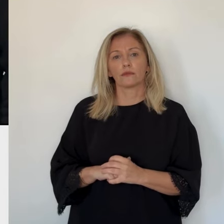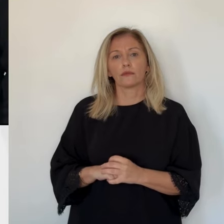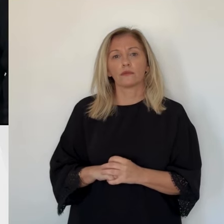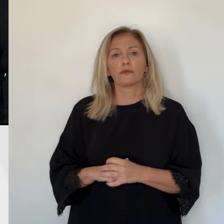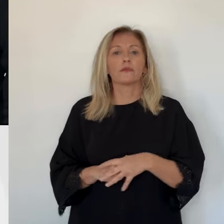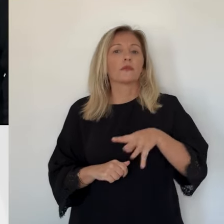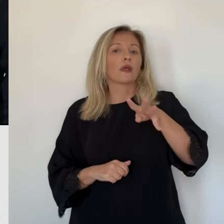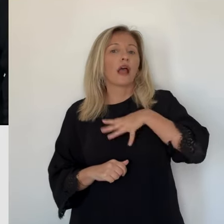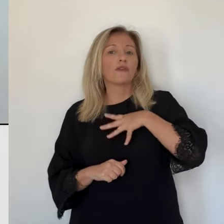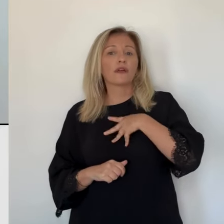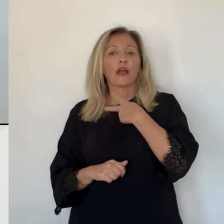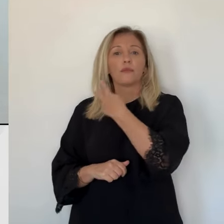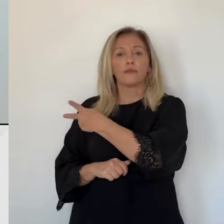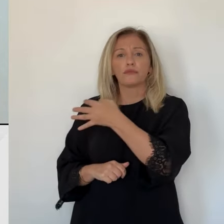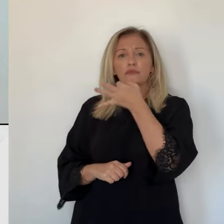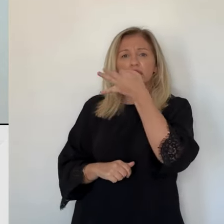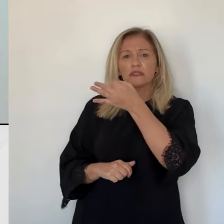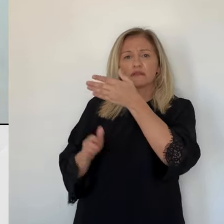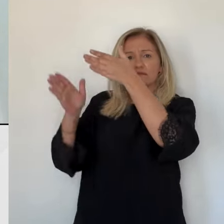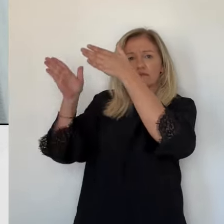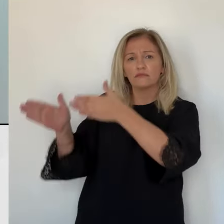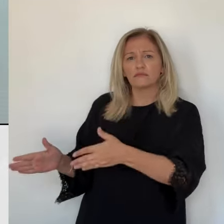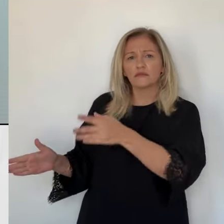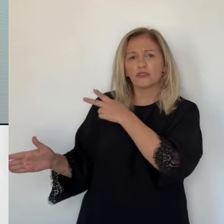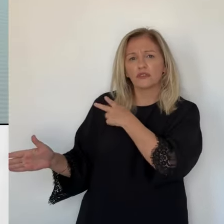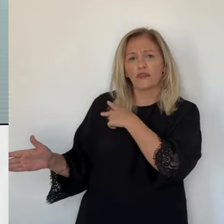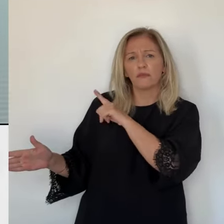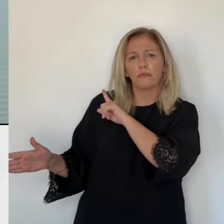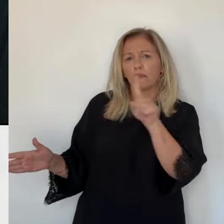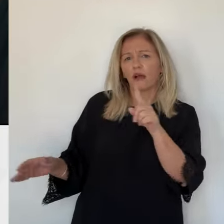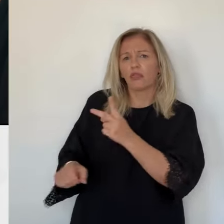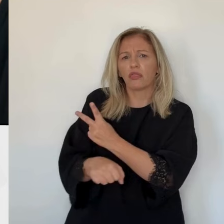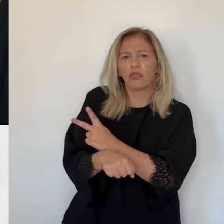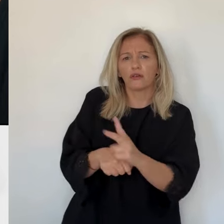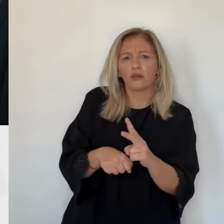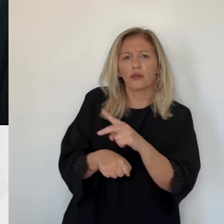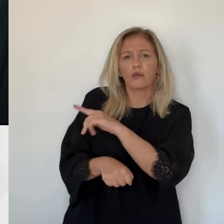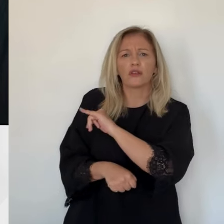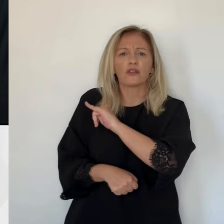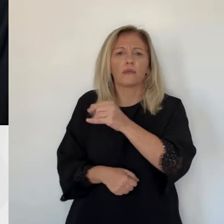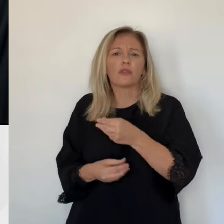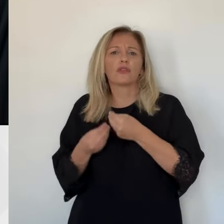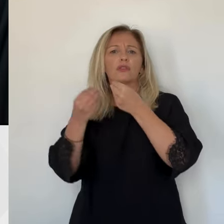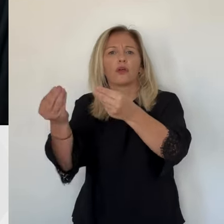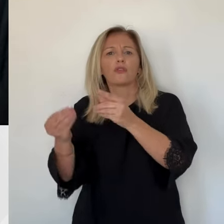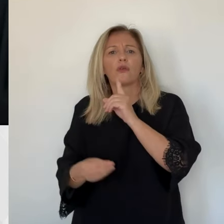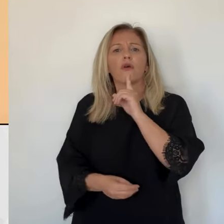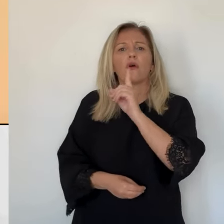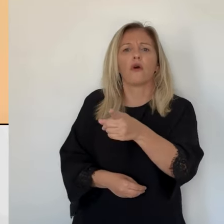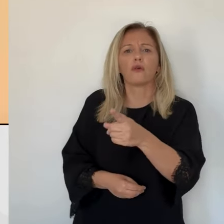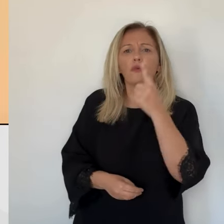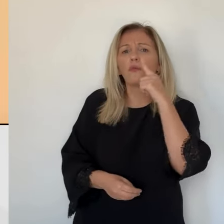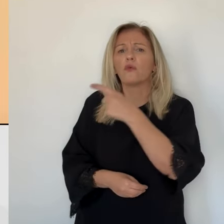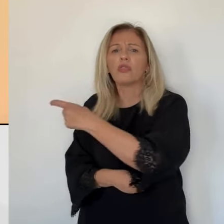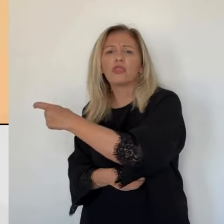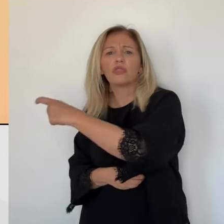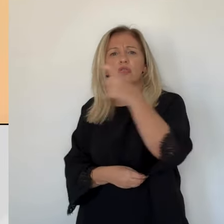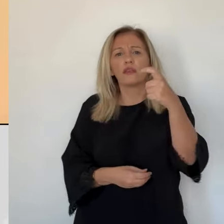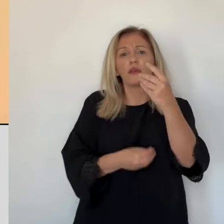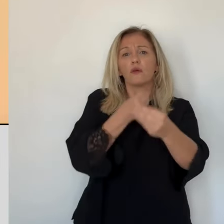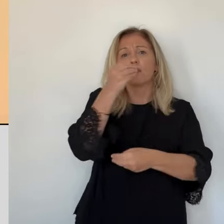2019. Il n'a jamais ordonné de tir ni de conférence de presse, a plaidé son avocate. C'est quelqu'un qui a